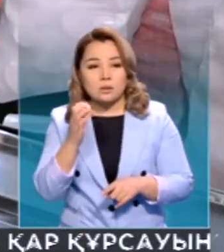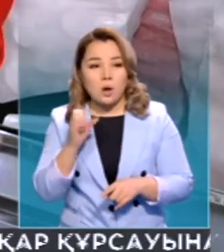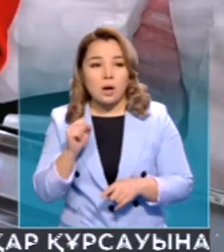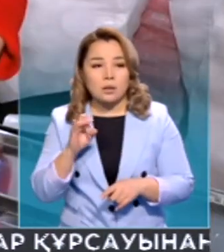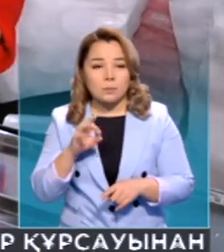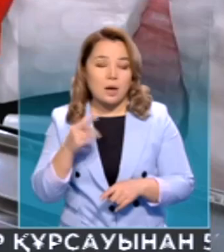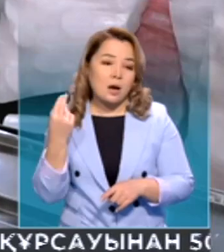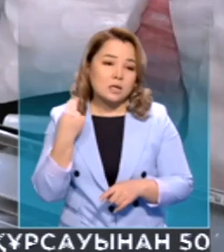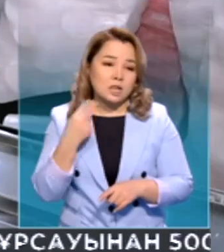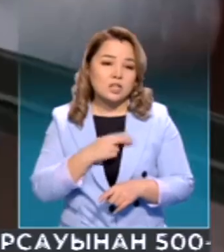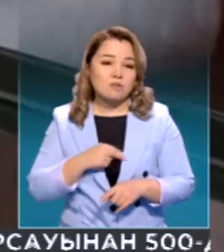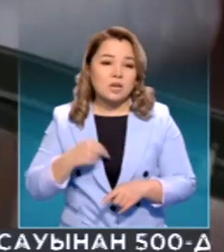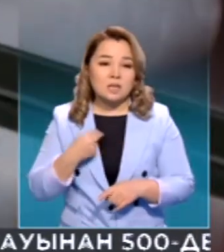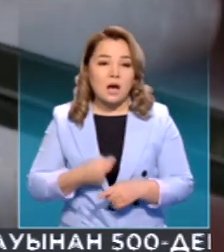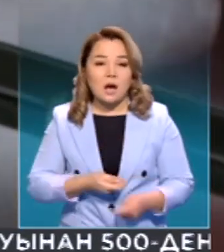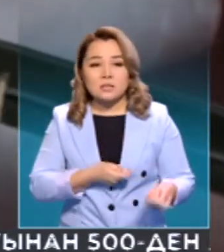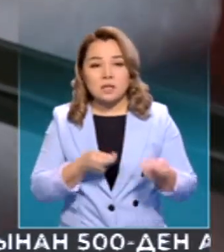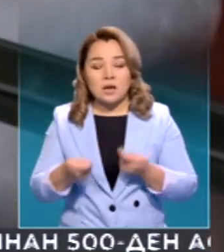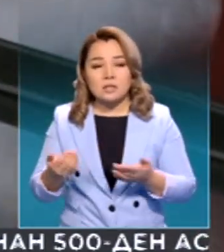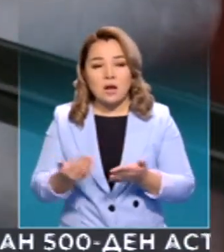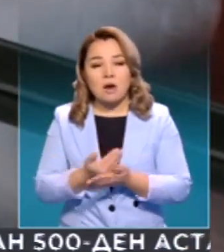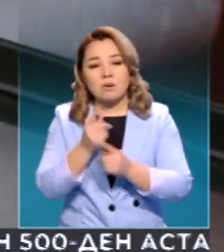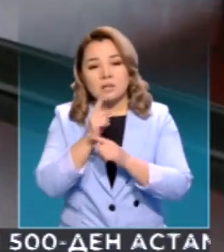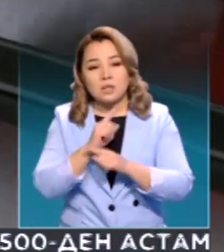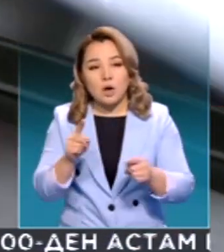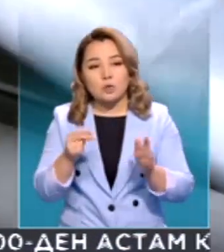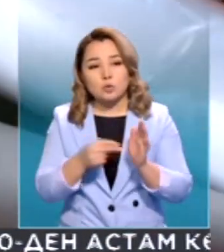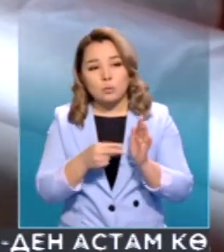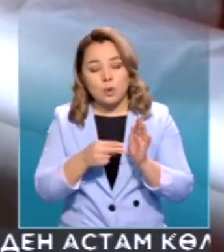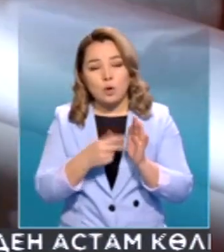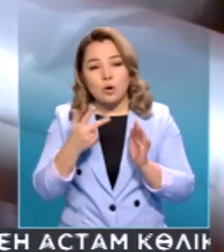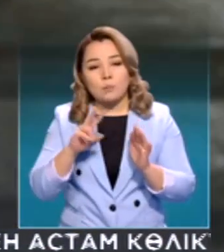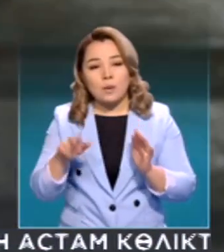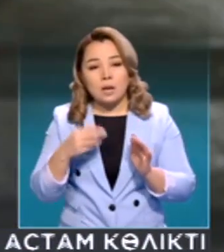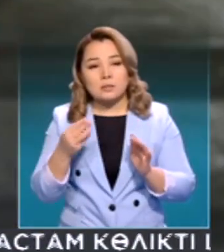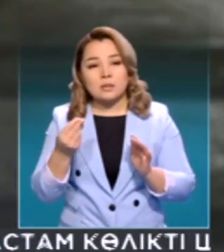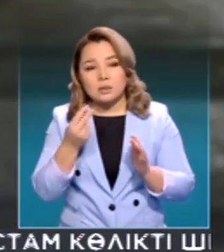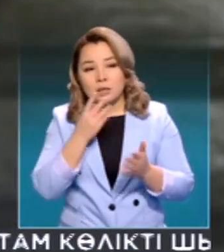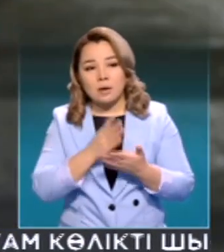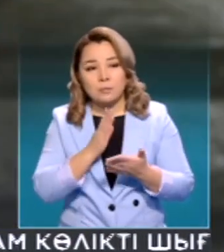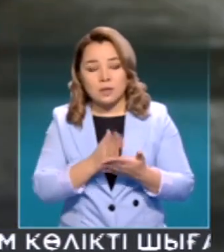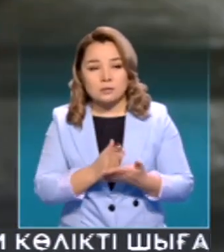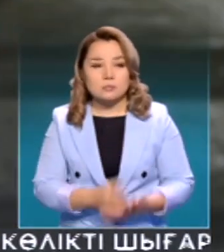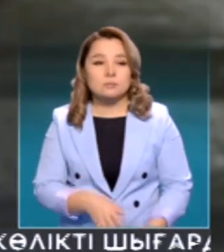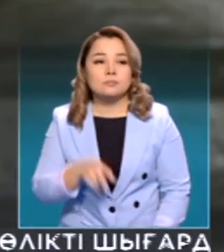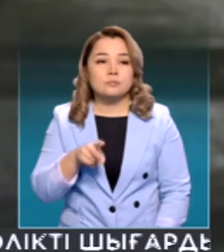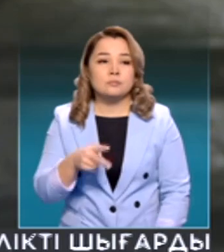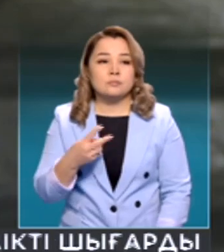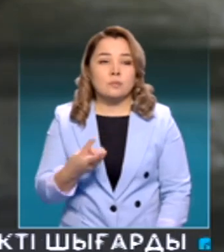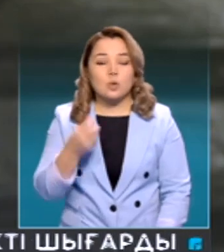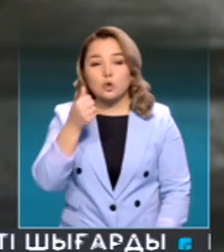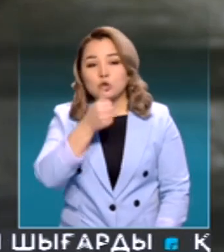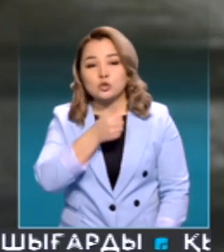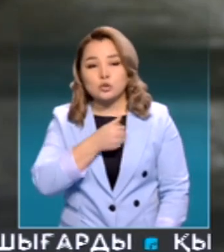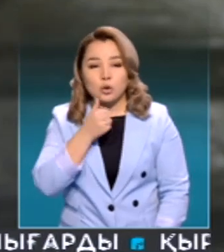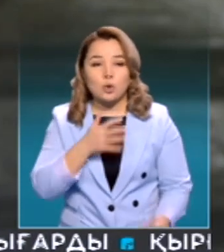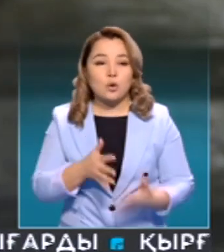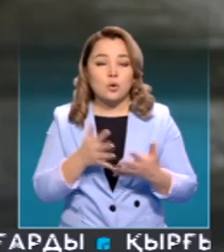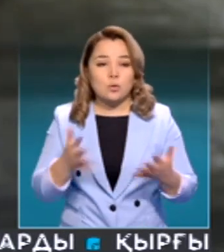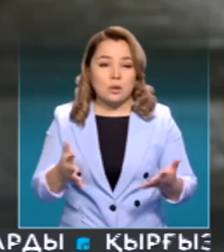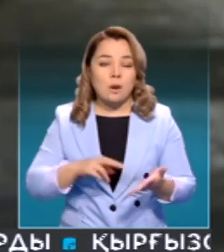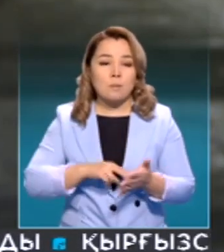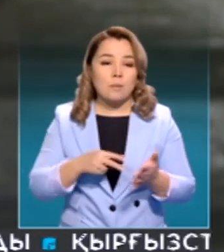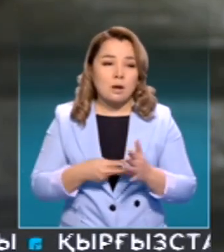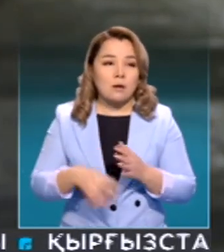Арабиясы, Англия мен Швециядан әкелінеді. Инновациялық жобаның құны 3 миллиард теңге. Осы 2023 жылы үлкен проекттер